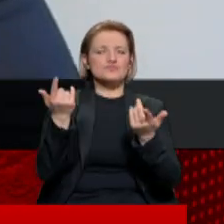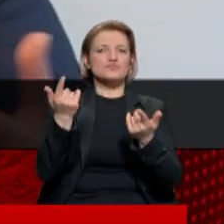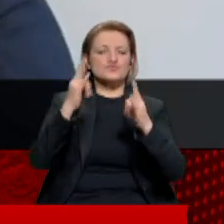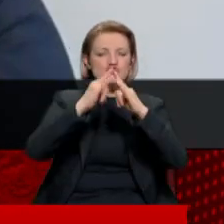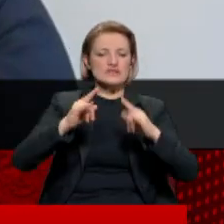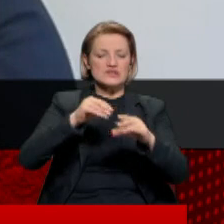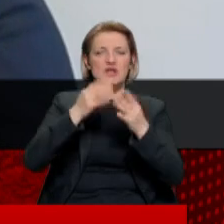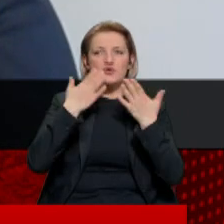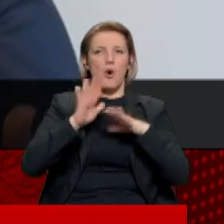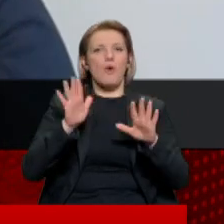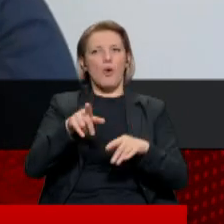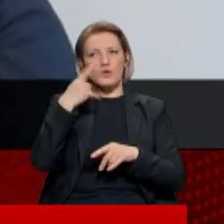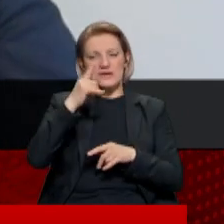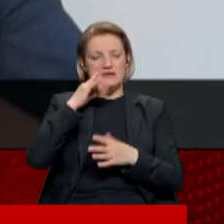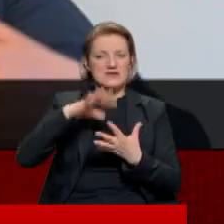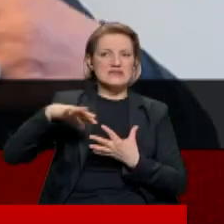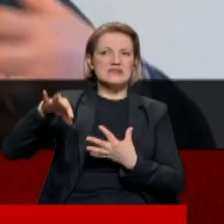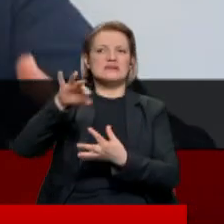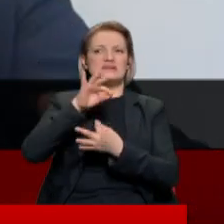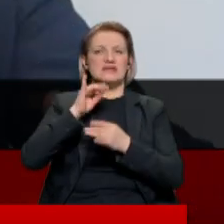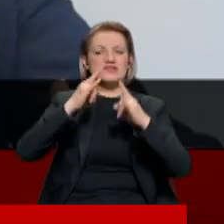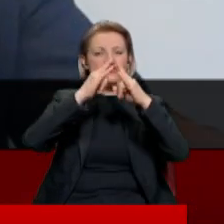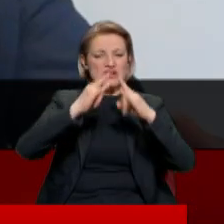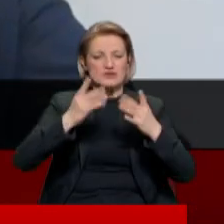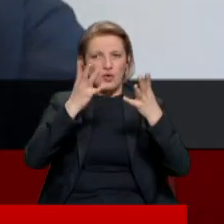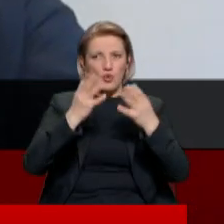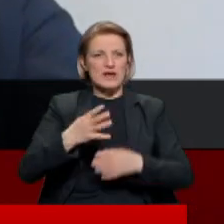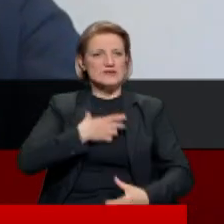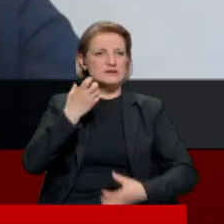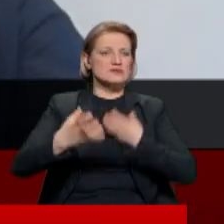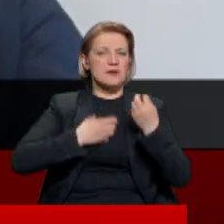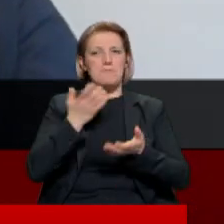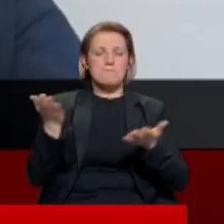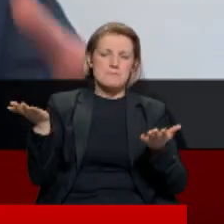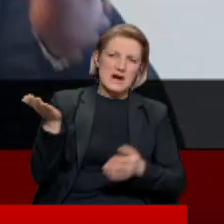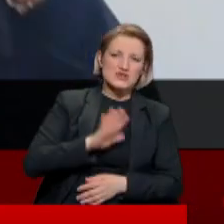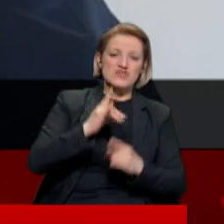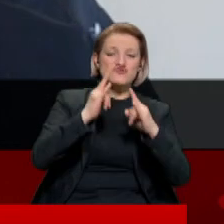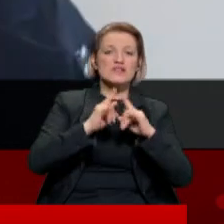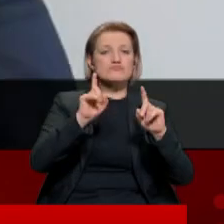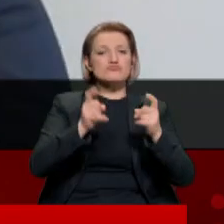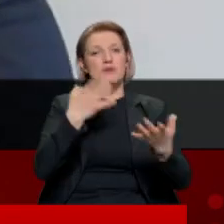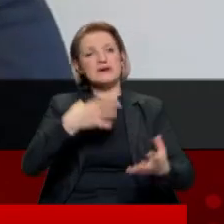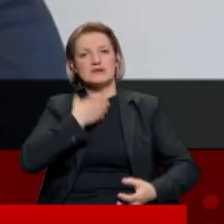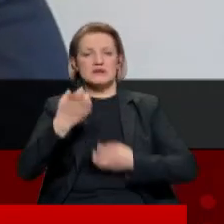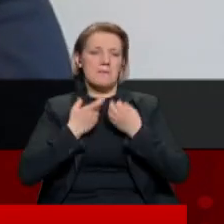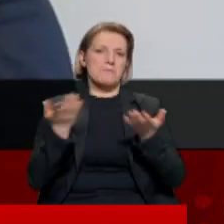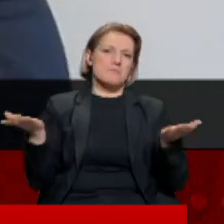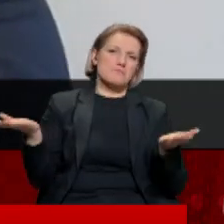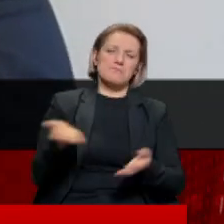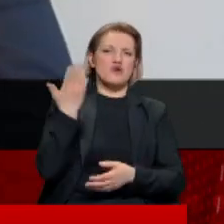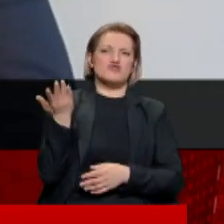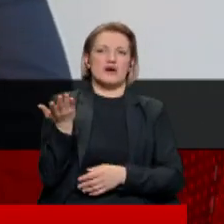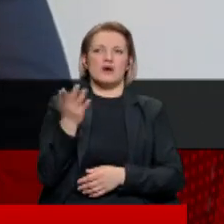yok. Dolayısıyla insanlar, çadırda olanların eziyeti başka, çadır bulamayanlarınki bambaşka.